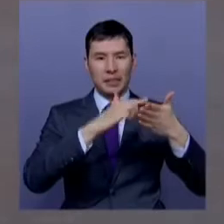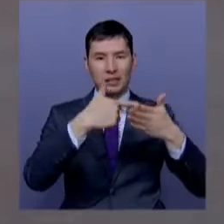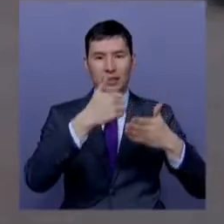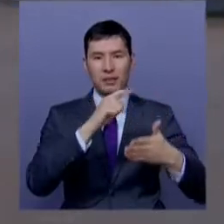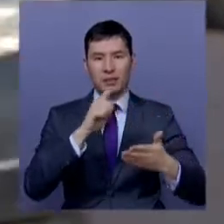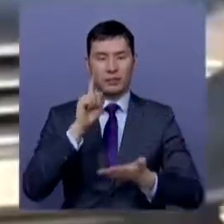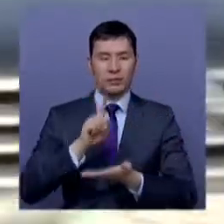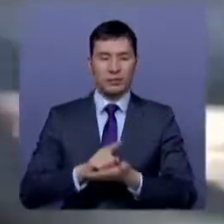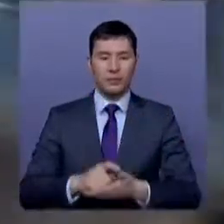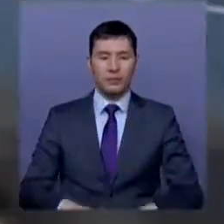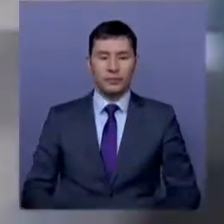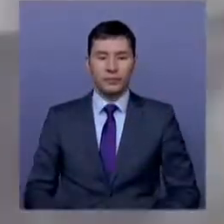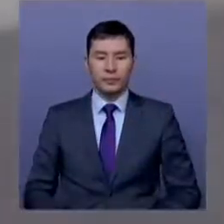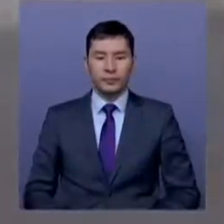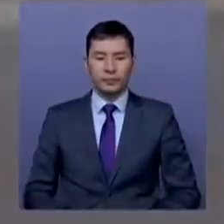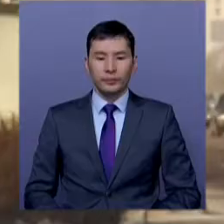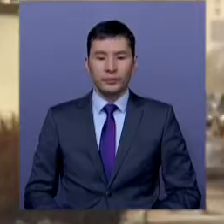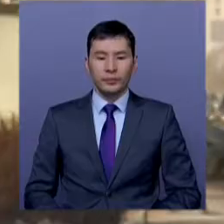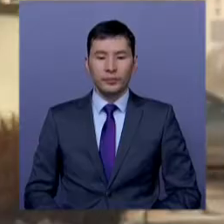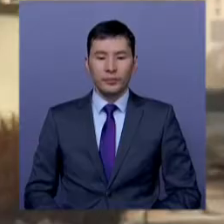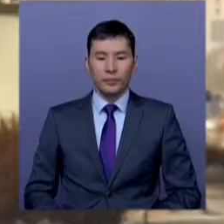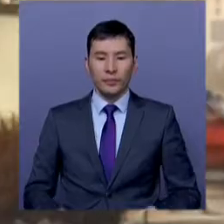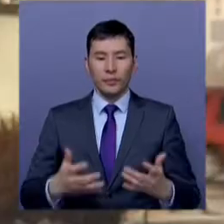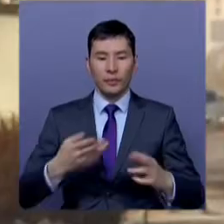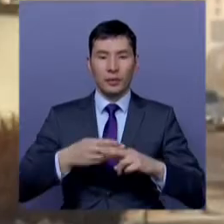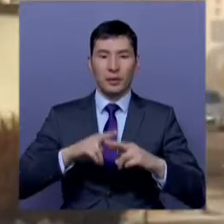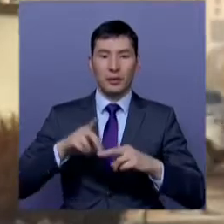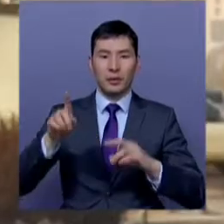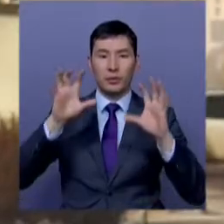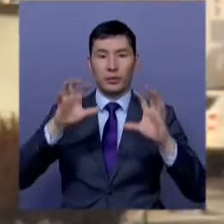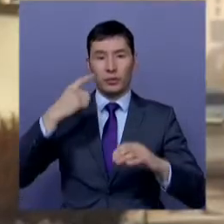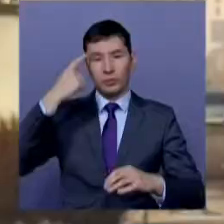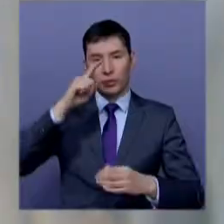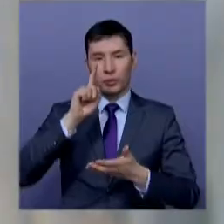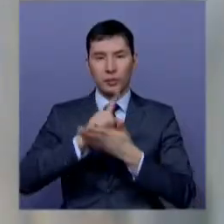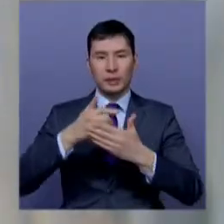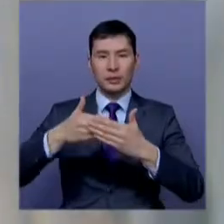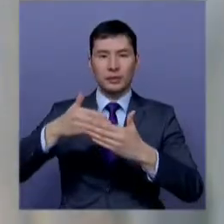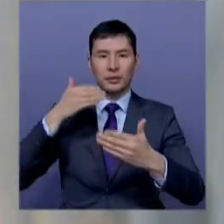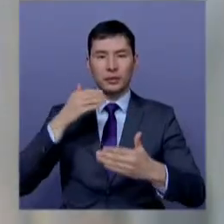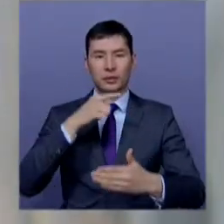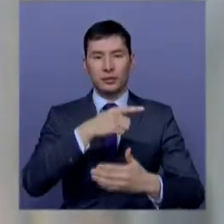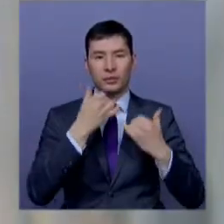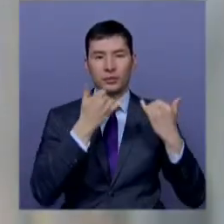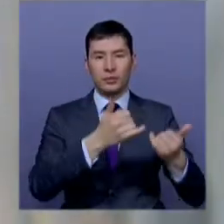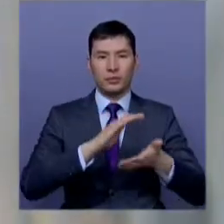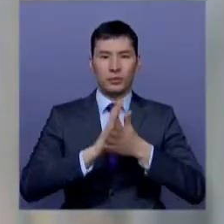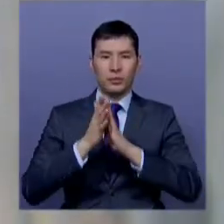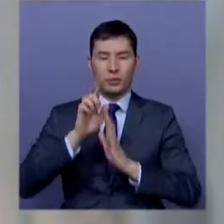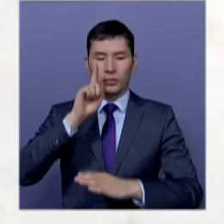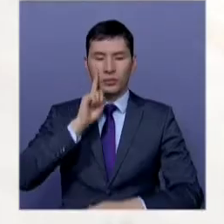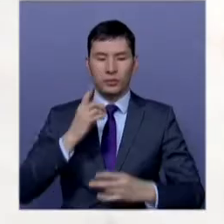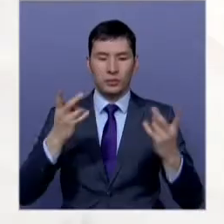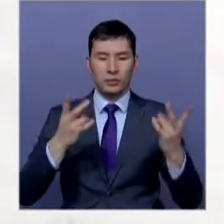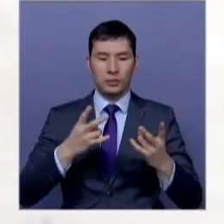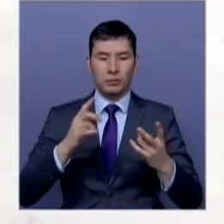қоймас бұрын алдымен оларға жағдай жасау керек еді дейді. Өйткені қалада газбен жүретін көліктердің көбеюі ауаның ластануын азайтады дегенді алға